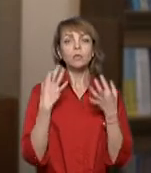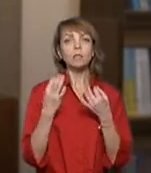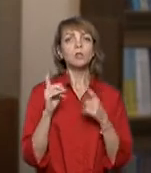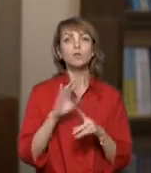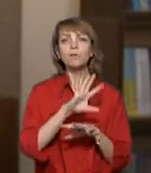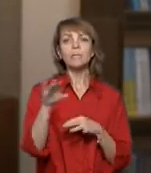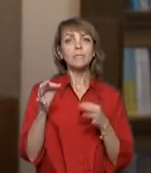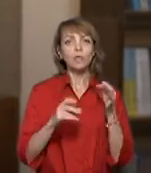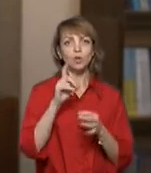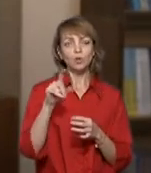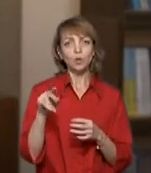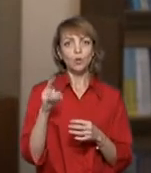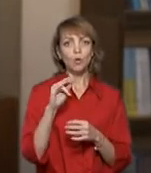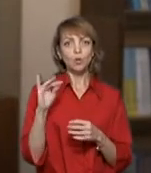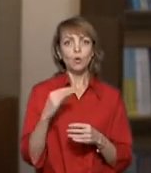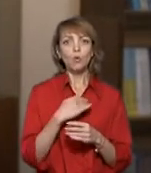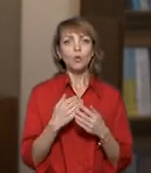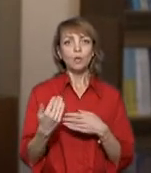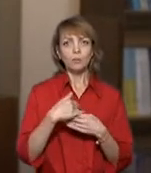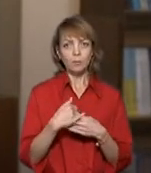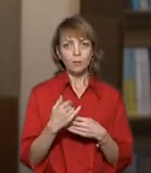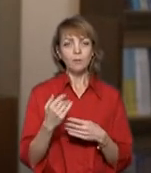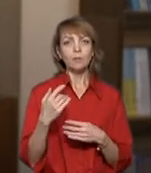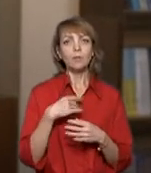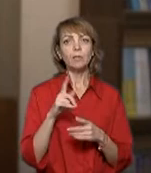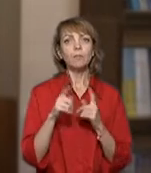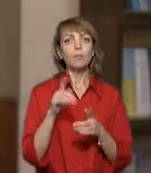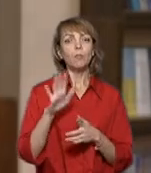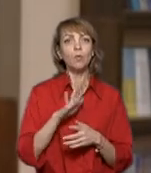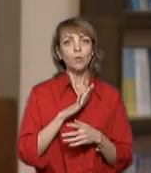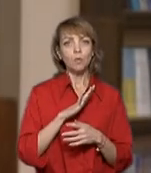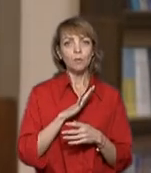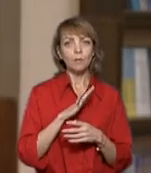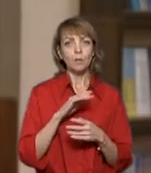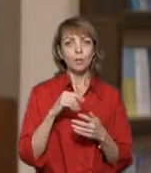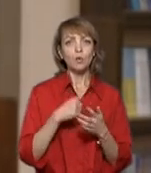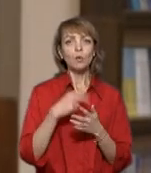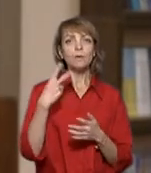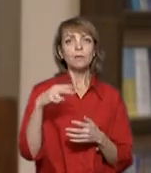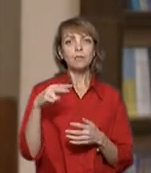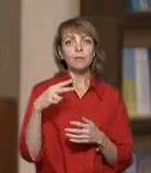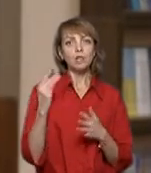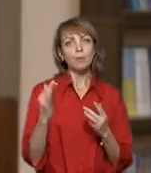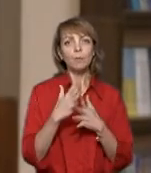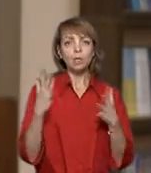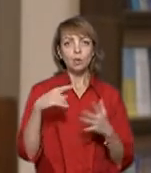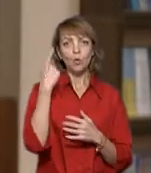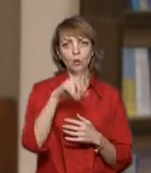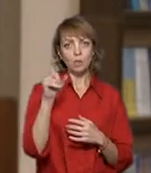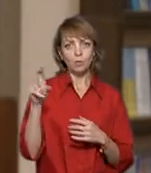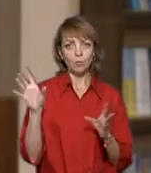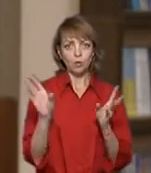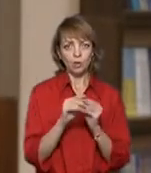всі засуджені колонії хочуть до нас прийти. Розумієте? І там було до 20 чи більше осіб